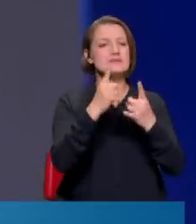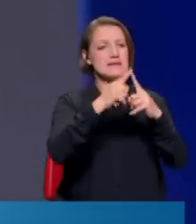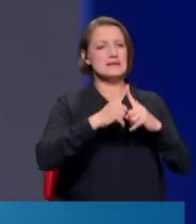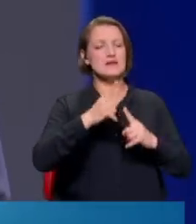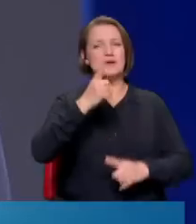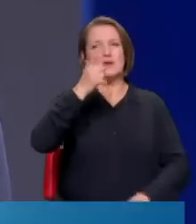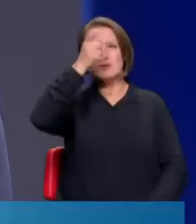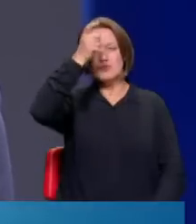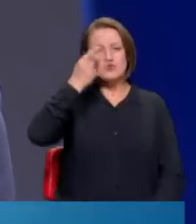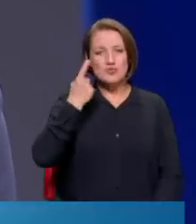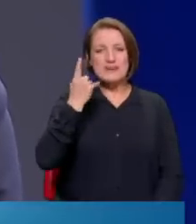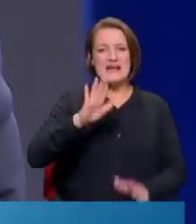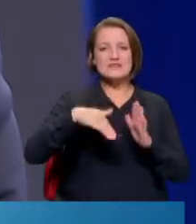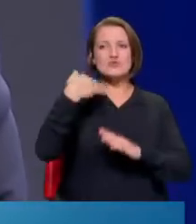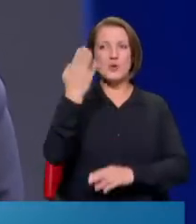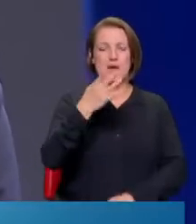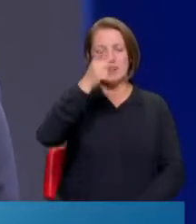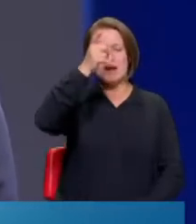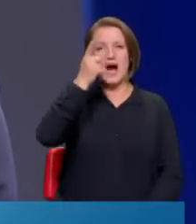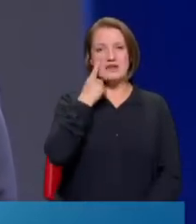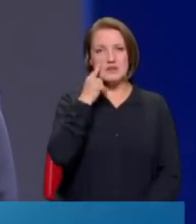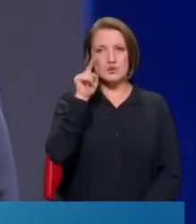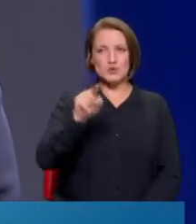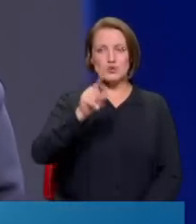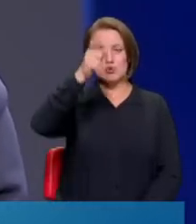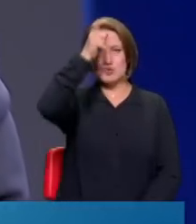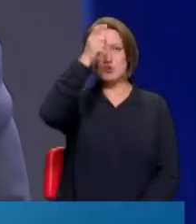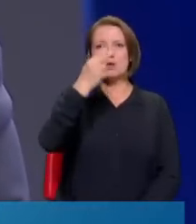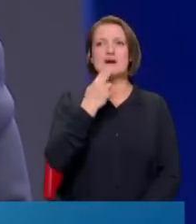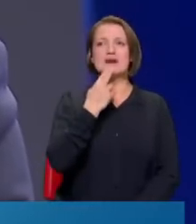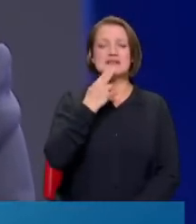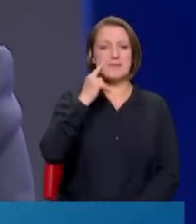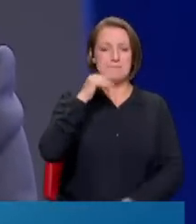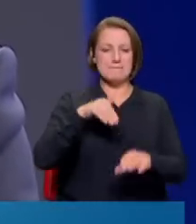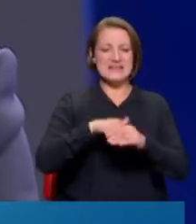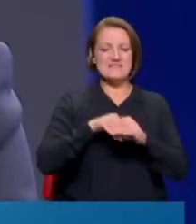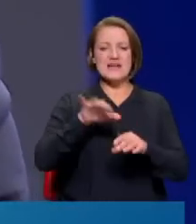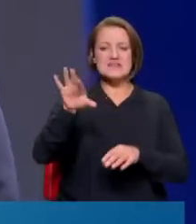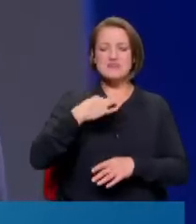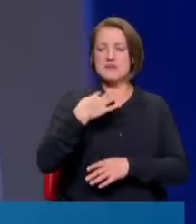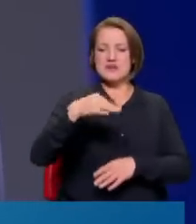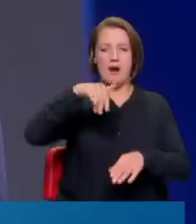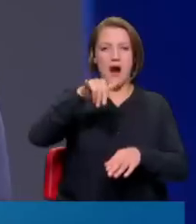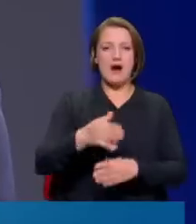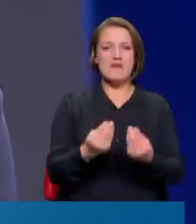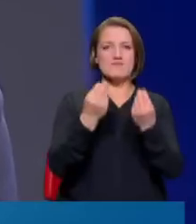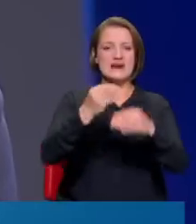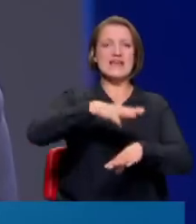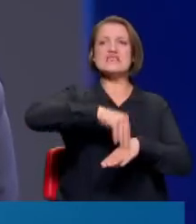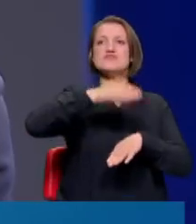Türk kadın nüfus sayımına girdi ve Türk Atatürk Türk kadınına milletvekili seçme seçilme hakkını verdiğinde